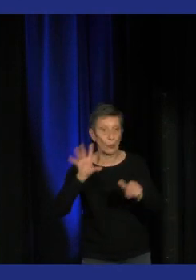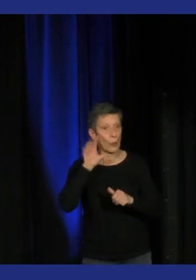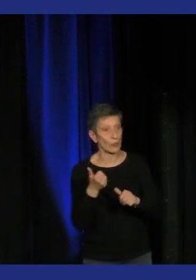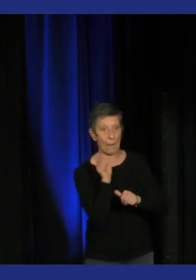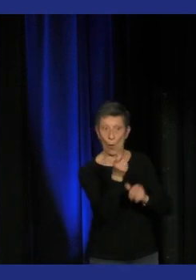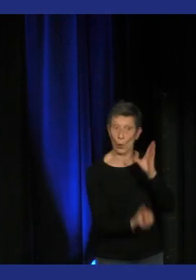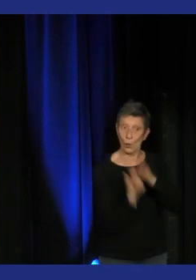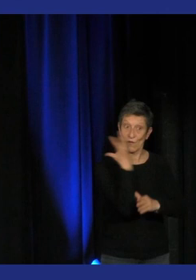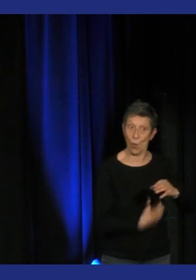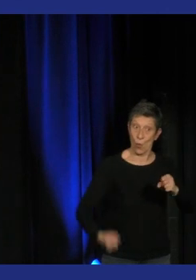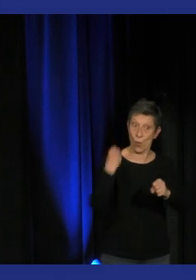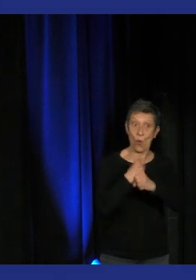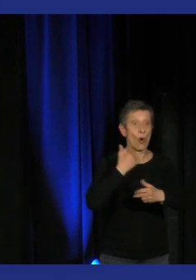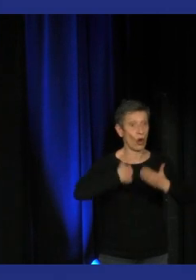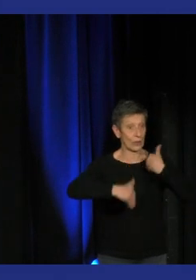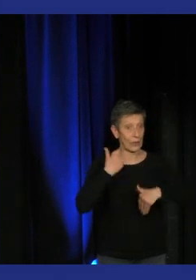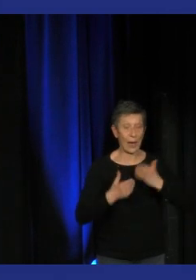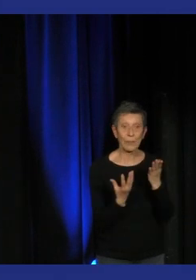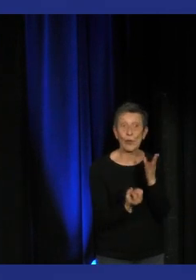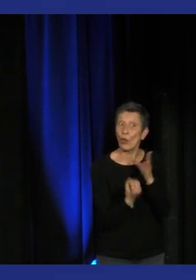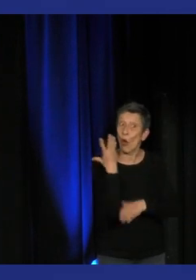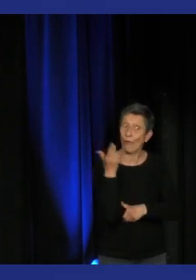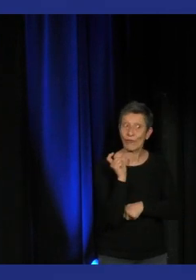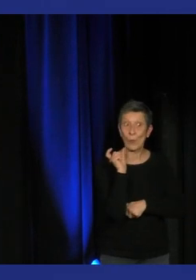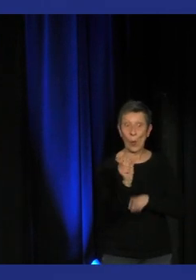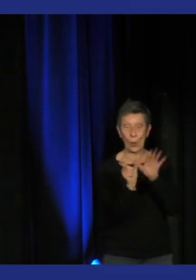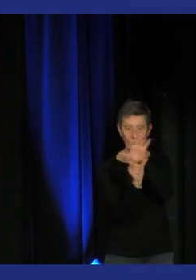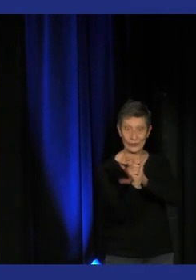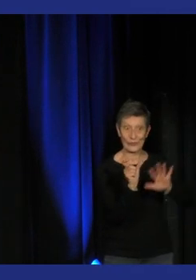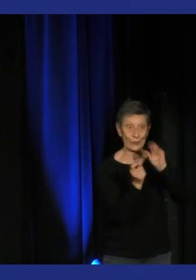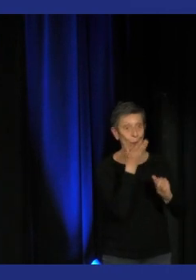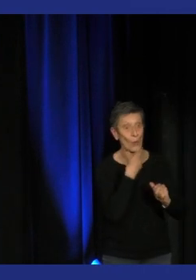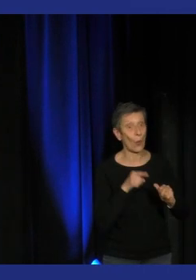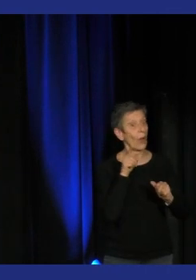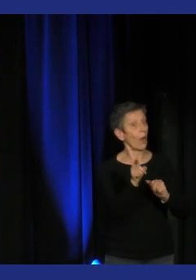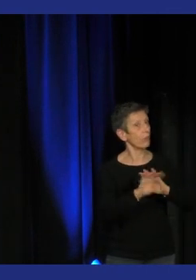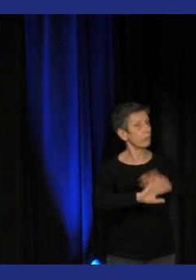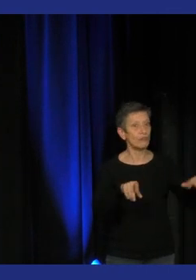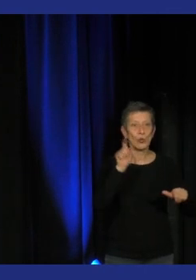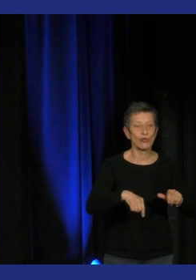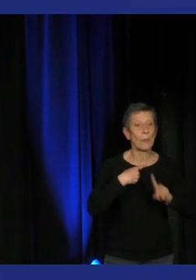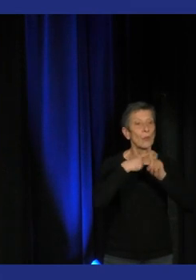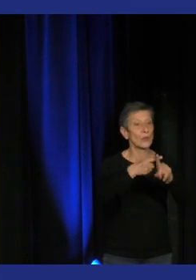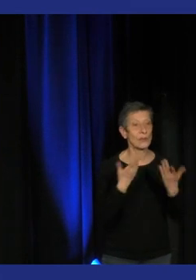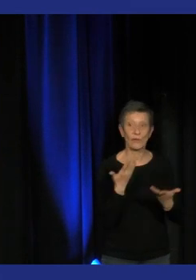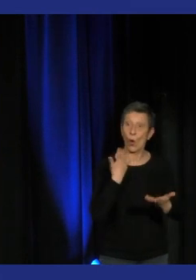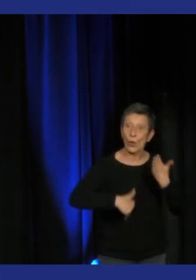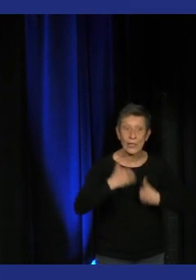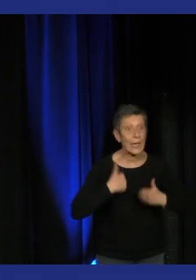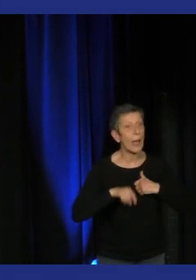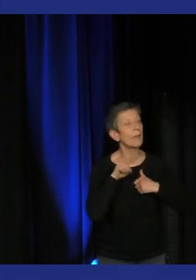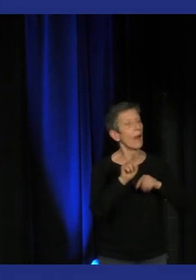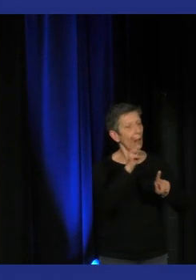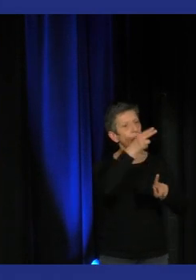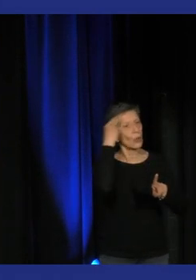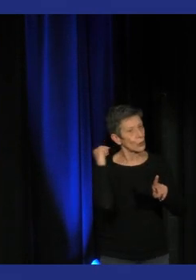nouveau mot, et comme il est tout nouveau, tout neuf, tout beau, il ne peut qu'être positif, et on se dit, voilà, le handicap, ça aura une